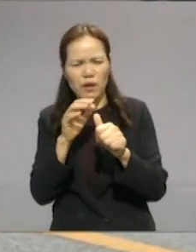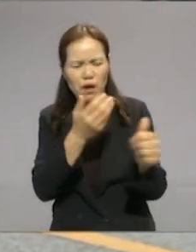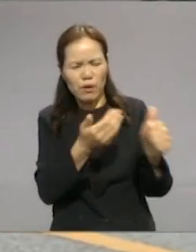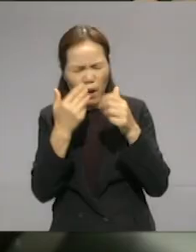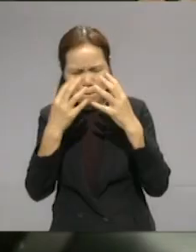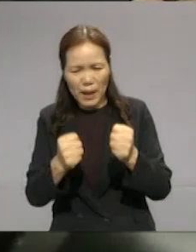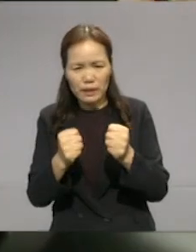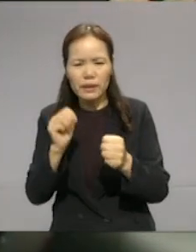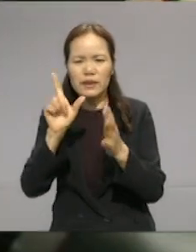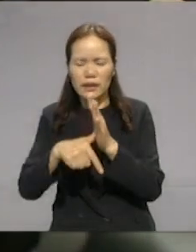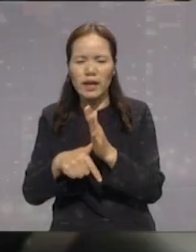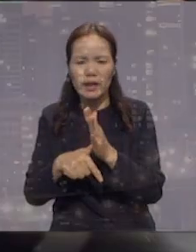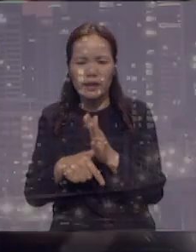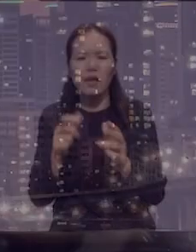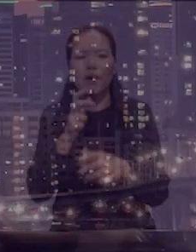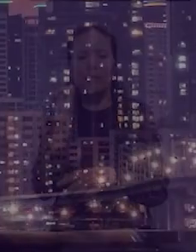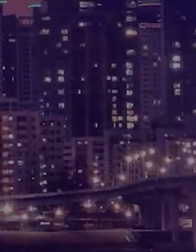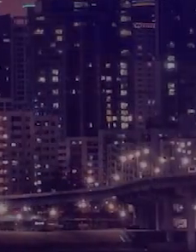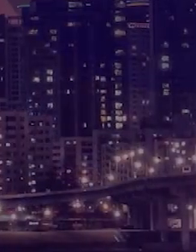시간대 배차를 확대할